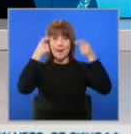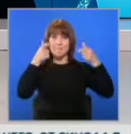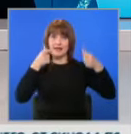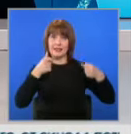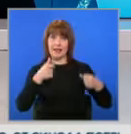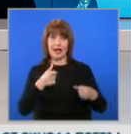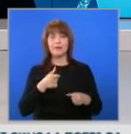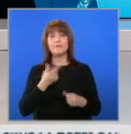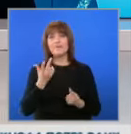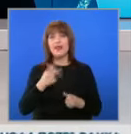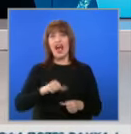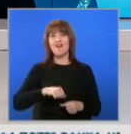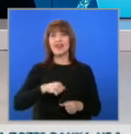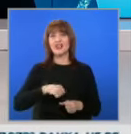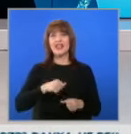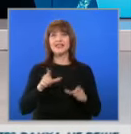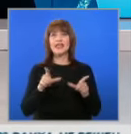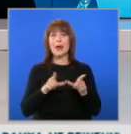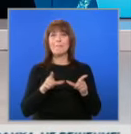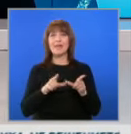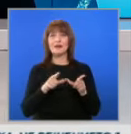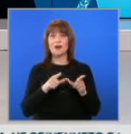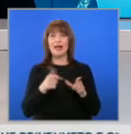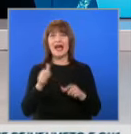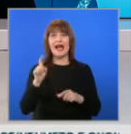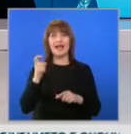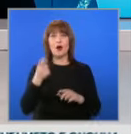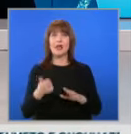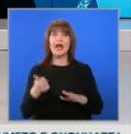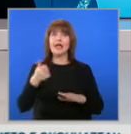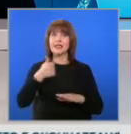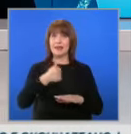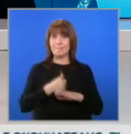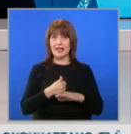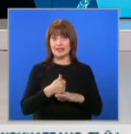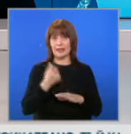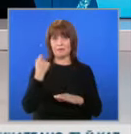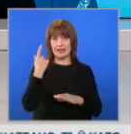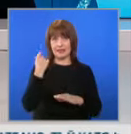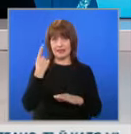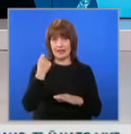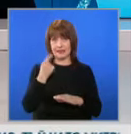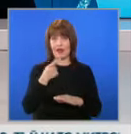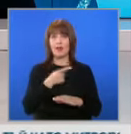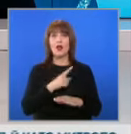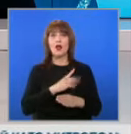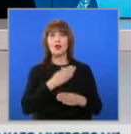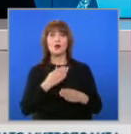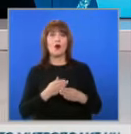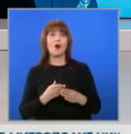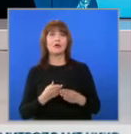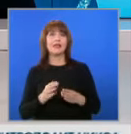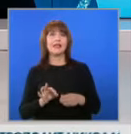още. Врачанският митрополит Григорий ще бъде наместник-председател на Българската православна църква до избора на нов патриарх. В същото време